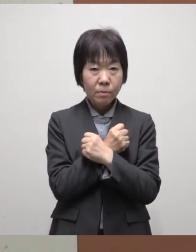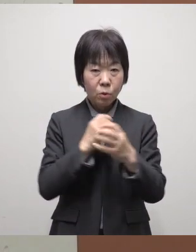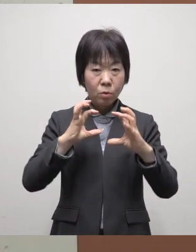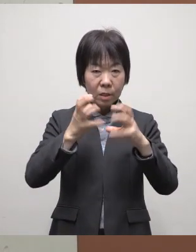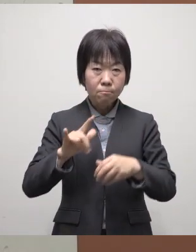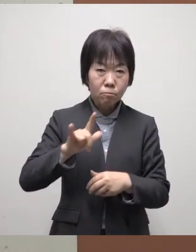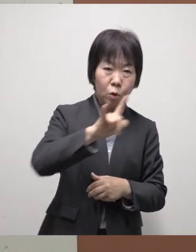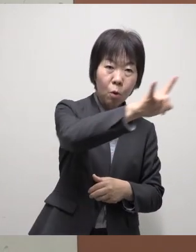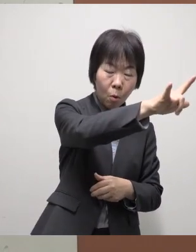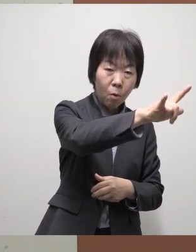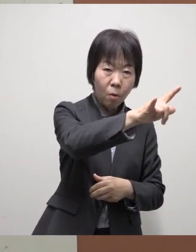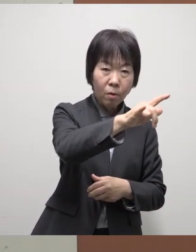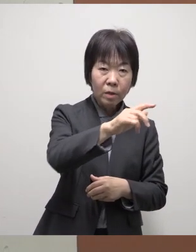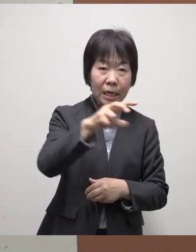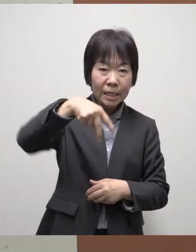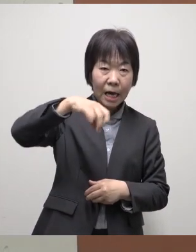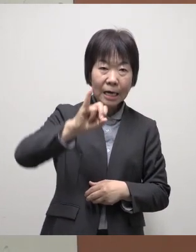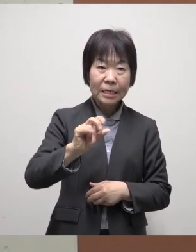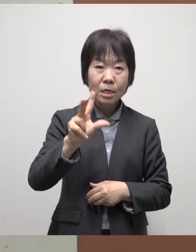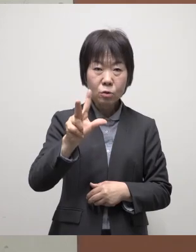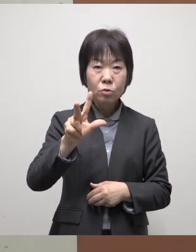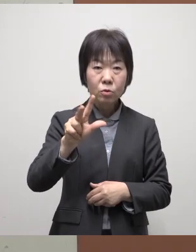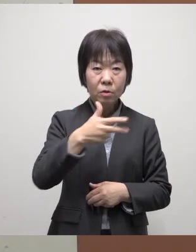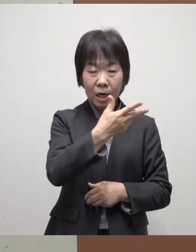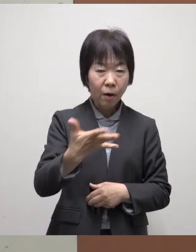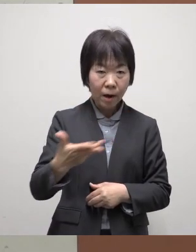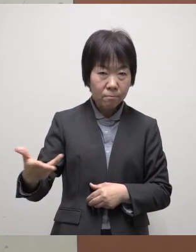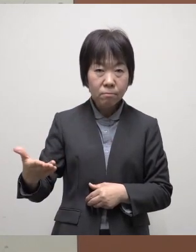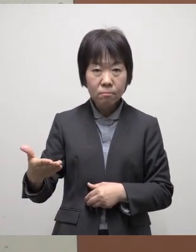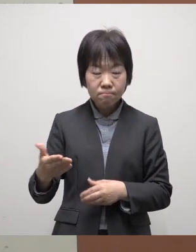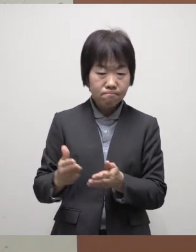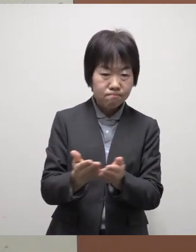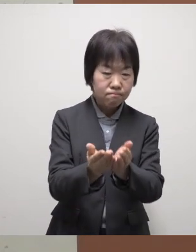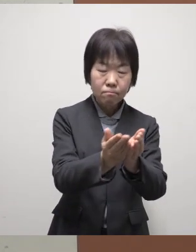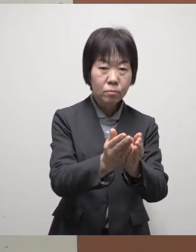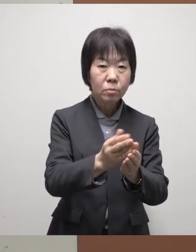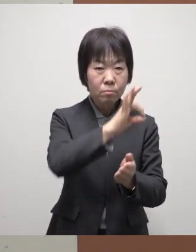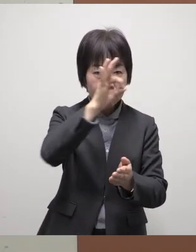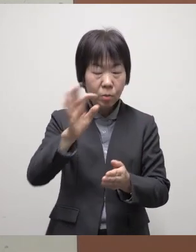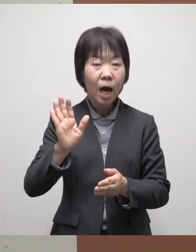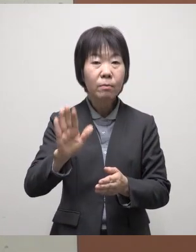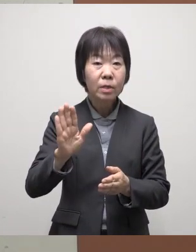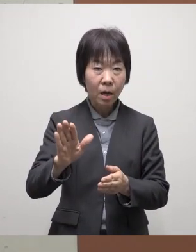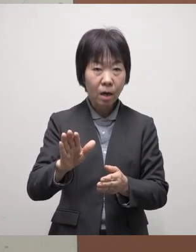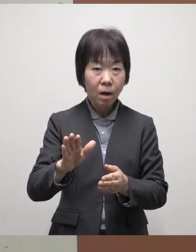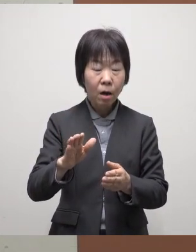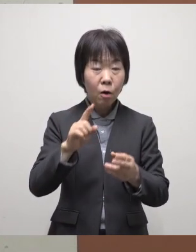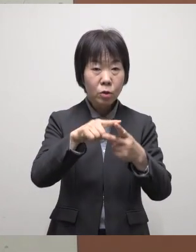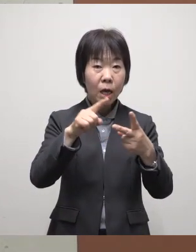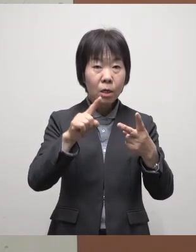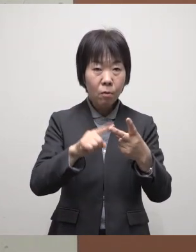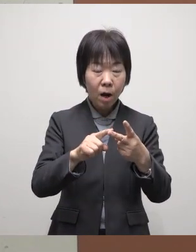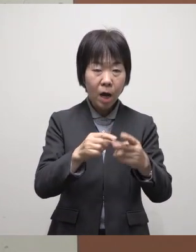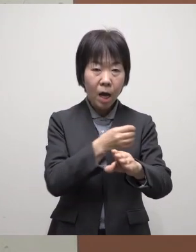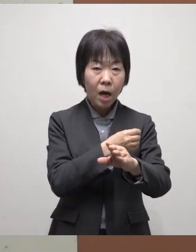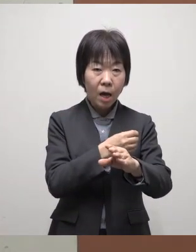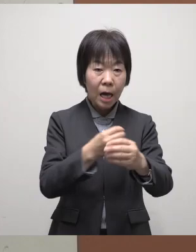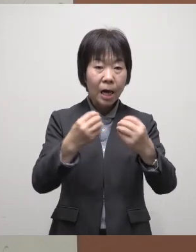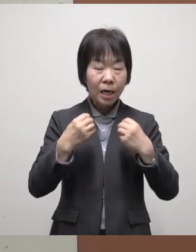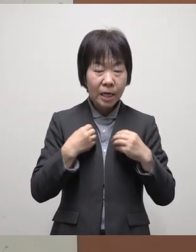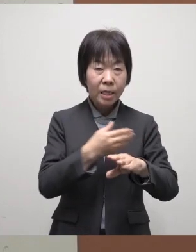されナイル川クルーズ船に乗船をされていましたこれらはいずれ某感染経路が